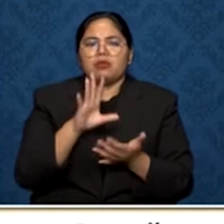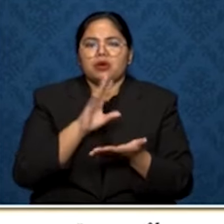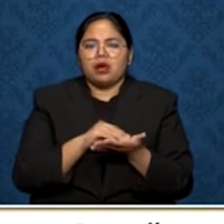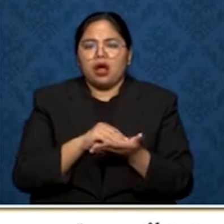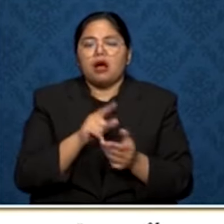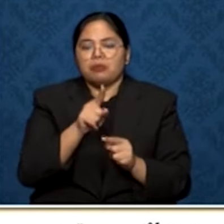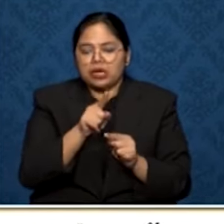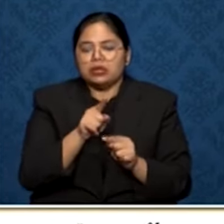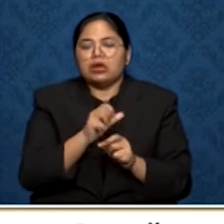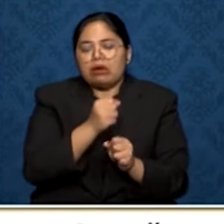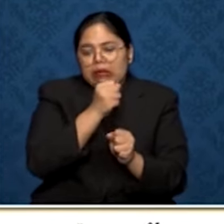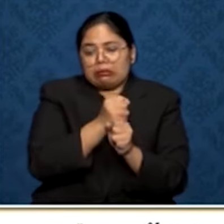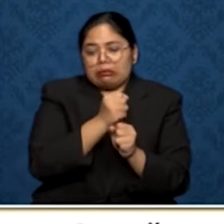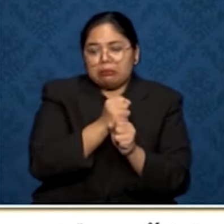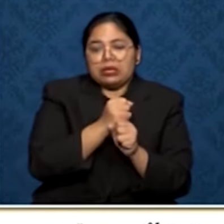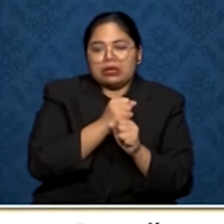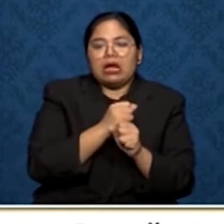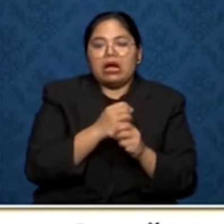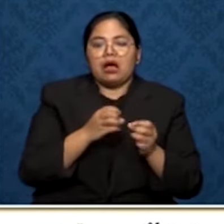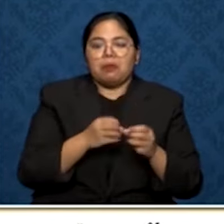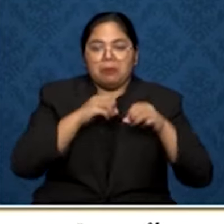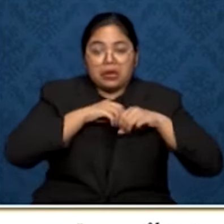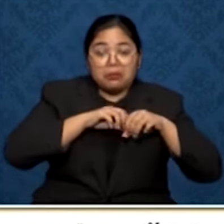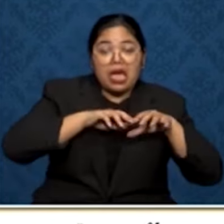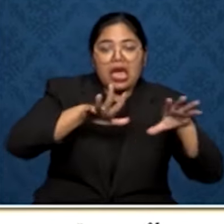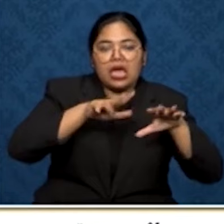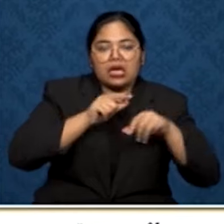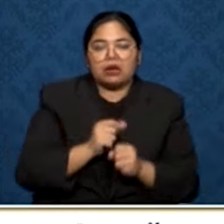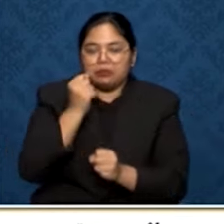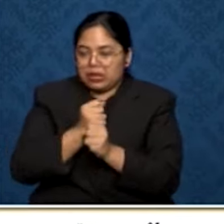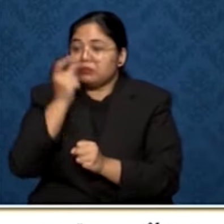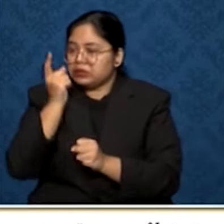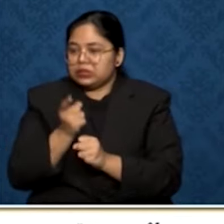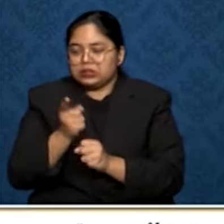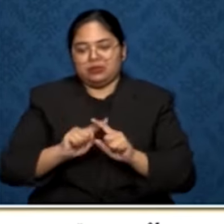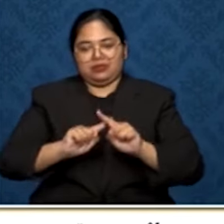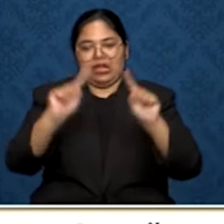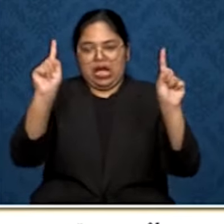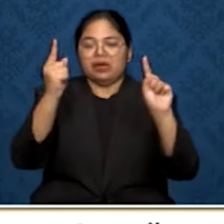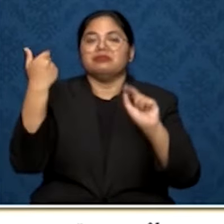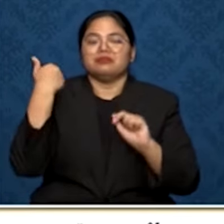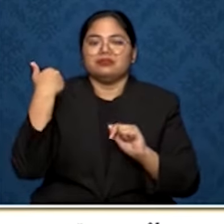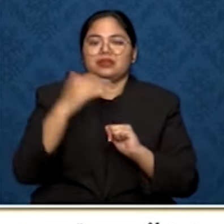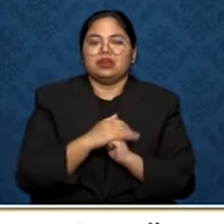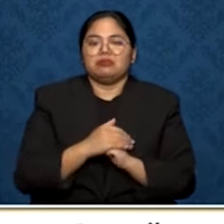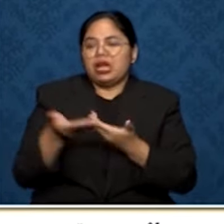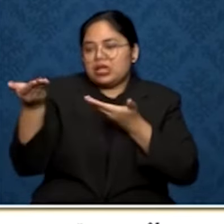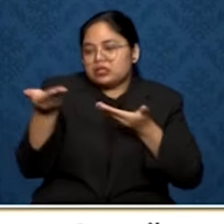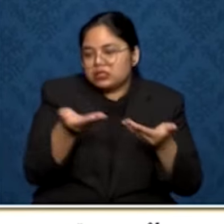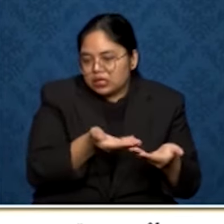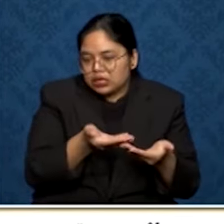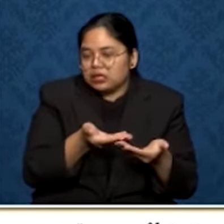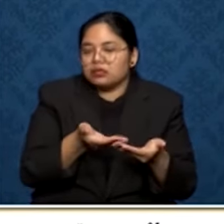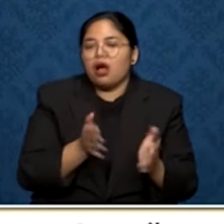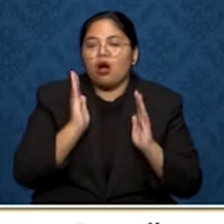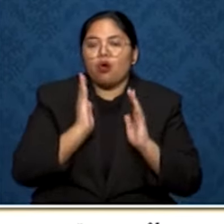ร่างที่อาจจะเป็นเี่ยมัจะกลเป็ภาพนี้ครัเพรผมได้ยินมาครัว่าจากกไปว่าเชิญเอาทูดของปเทศไย